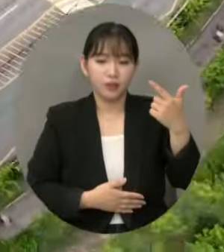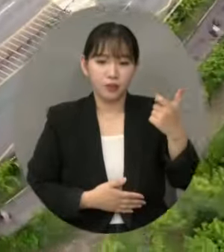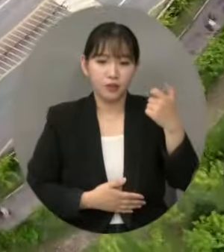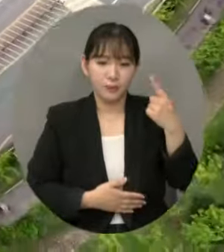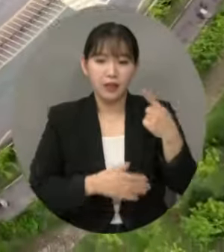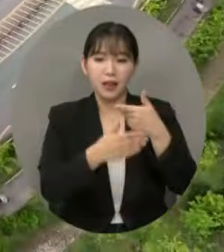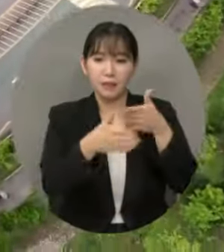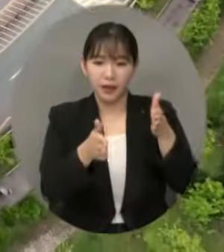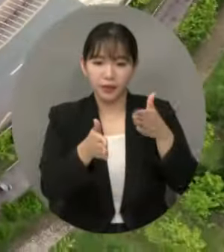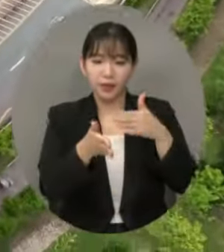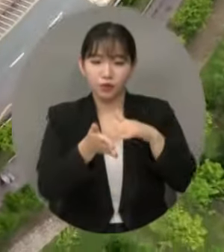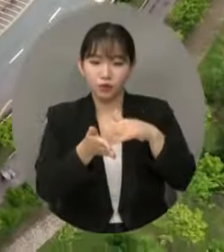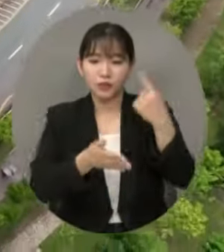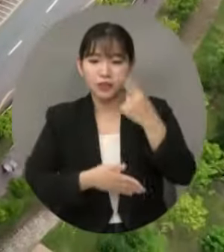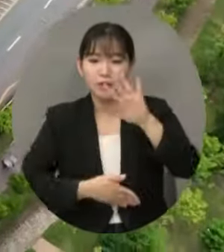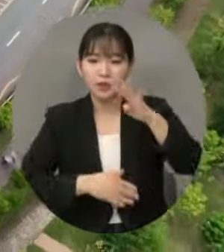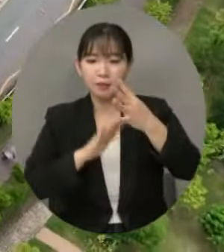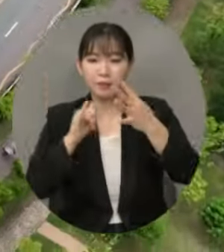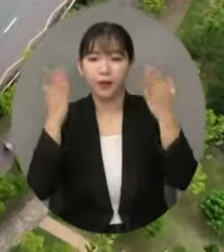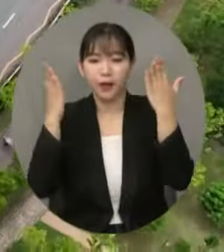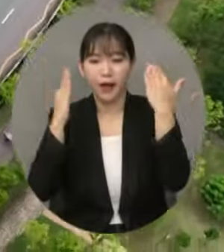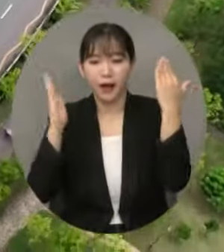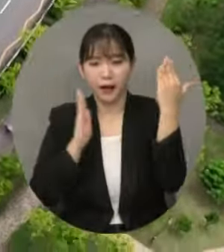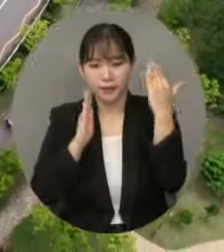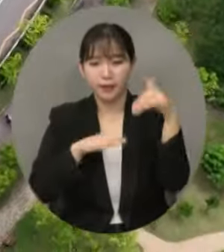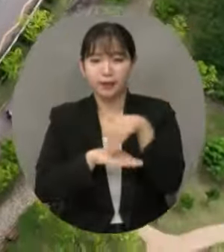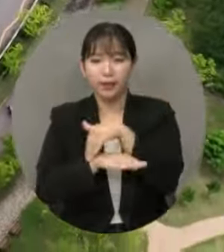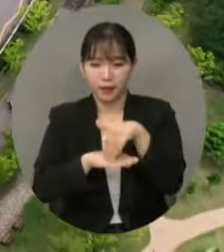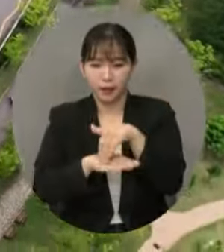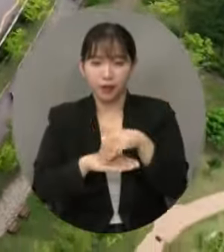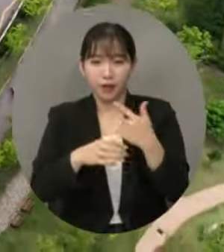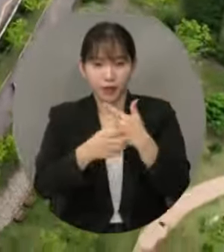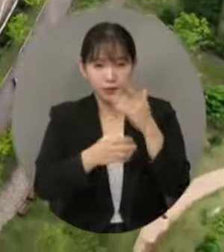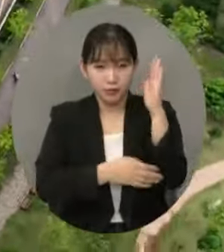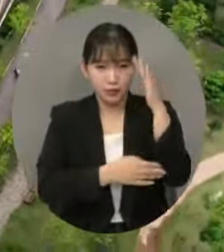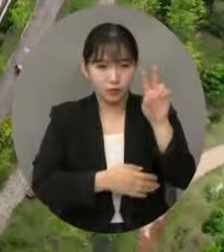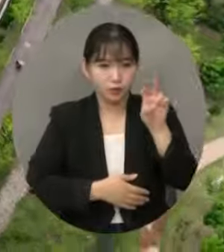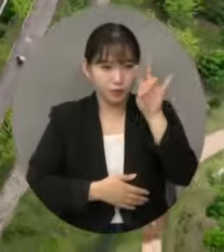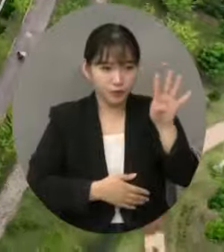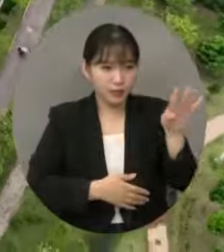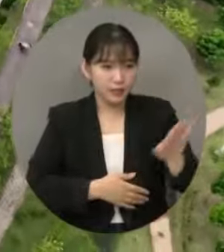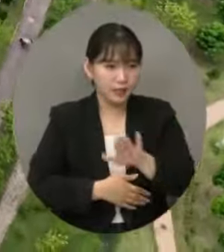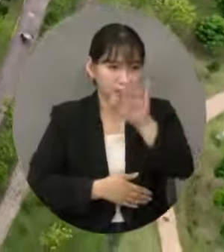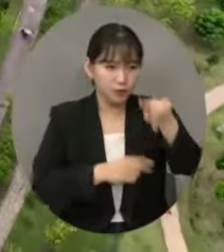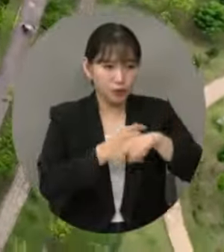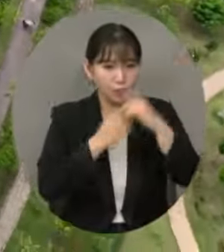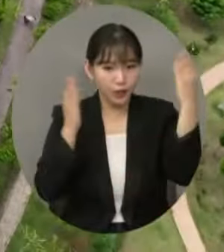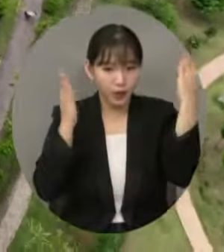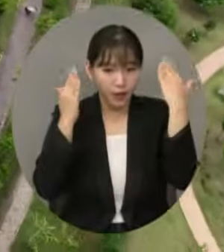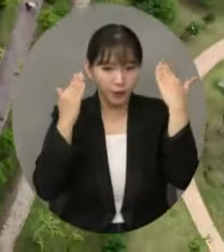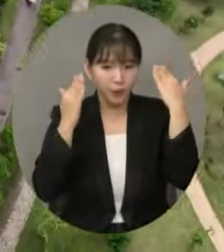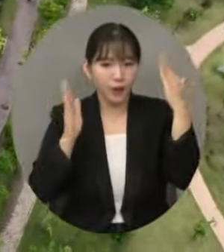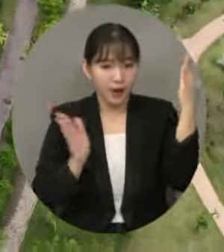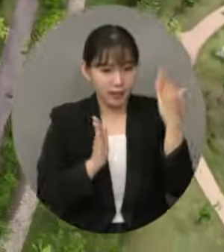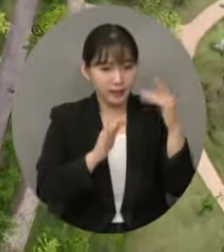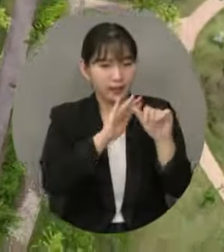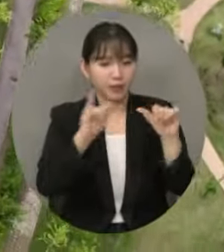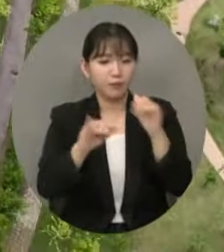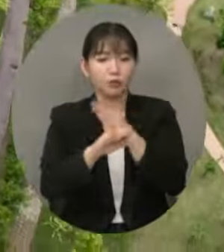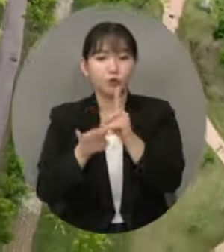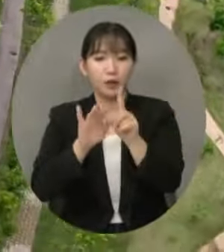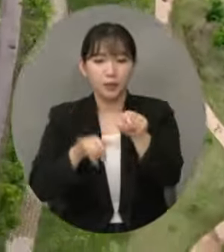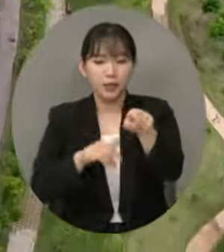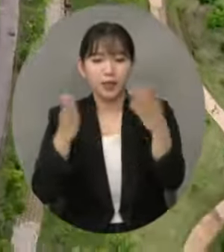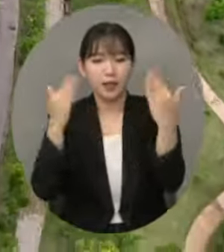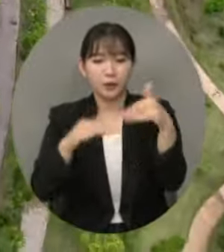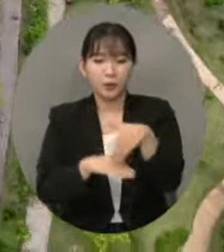61개 학급 1,400여 명이 다니고 있는데 나주 시내 24개 전체 초등학교 학생의 5명 중 1명이 이